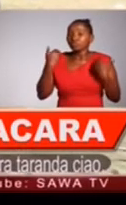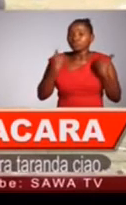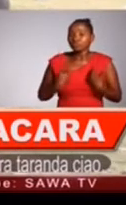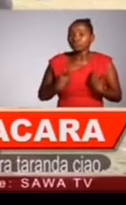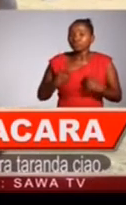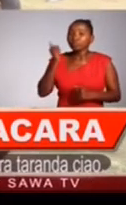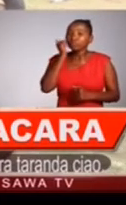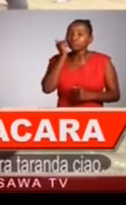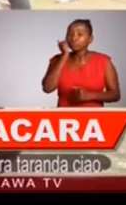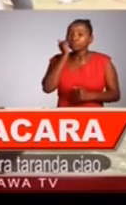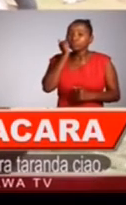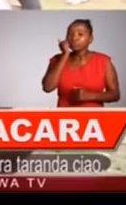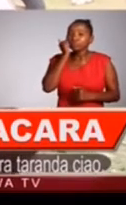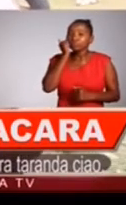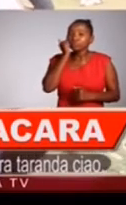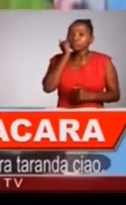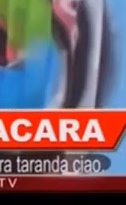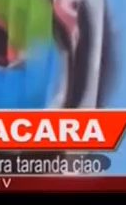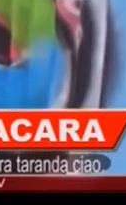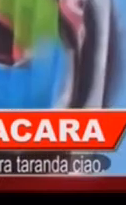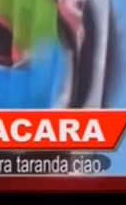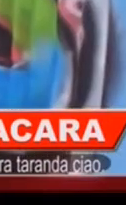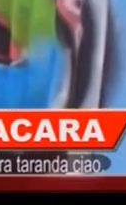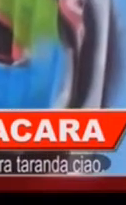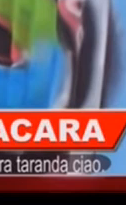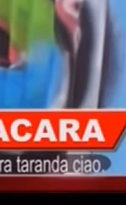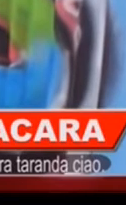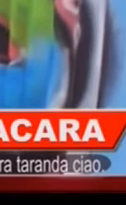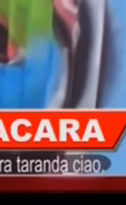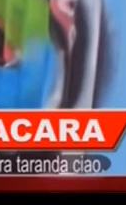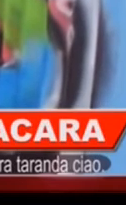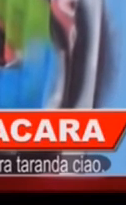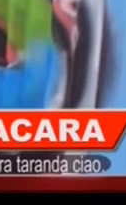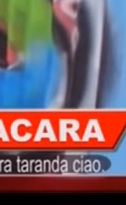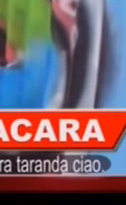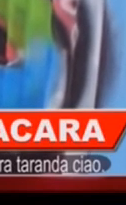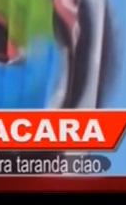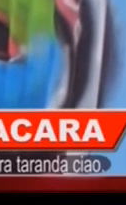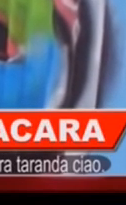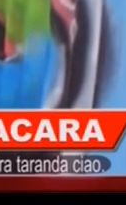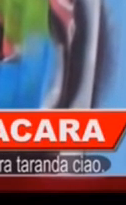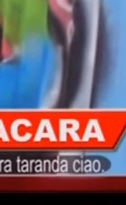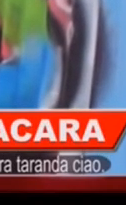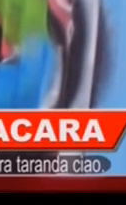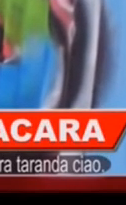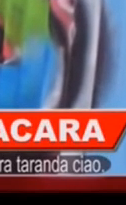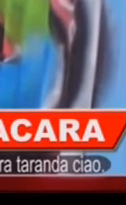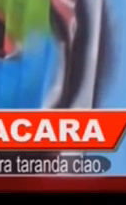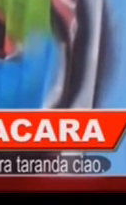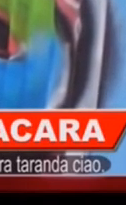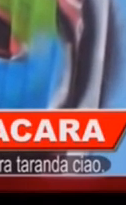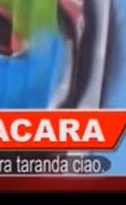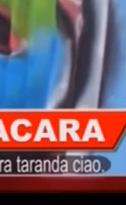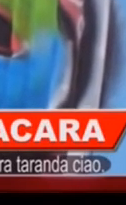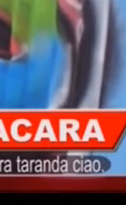Eletuare ya kwanewa ageshi O wage deji Do you see anything to smile both Look at the conditions of